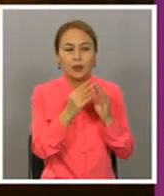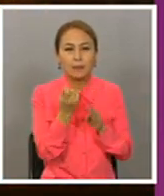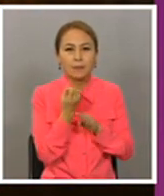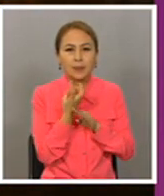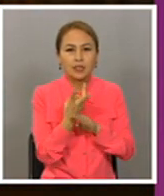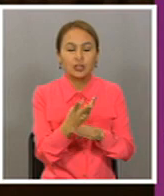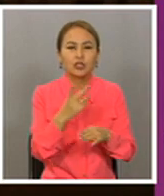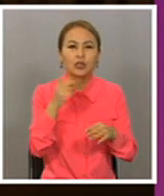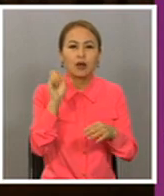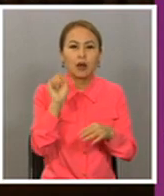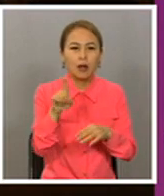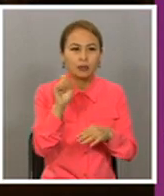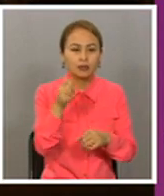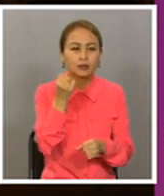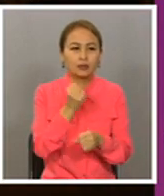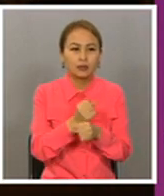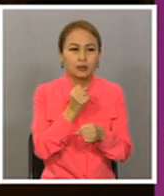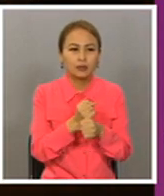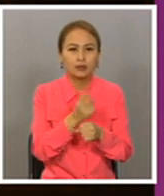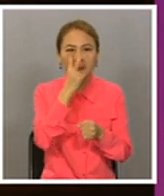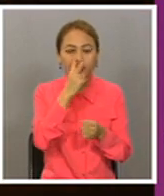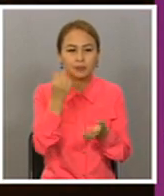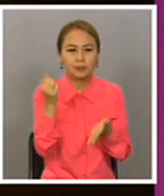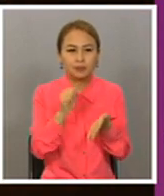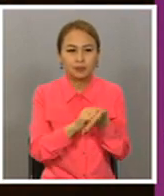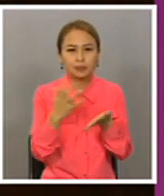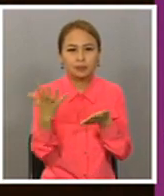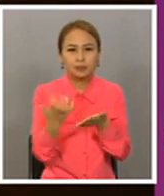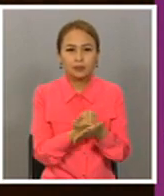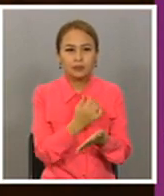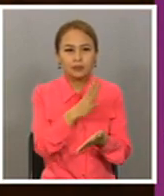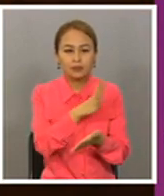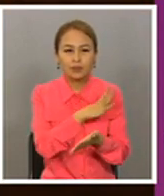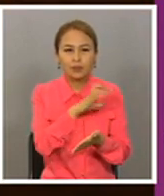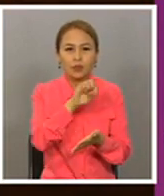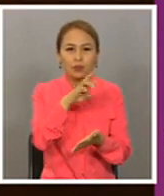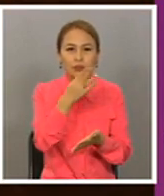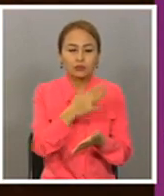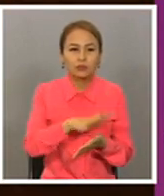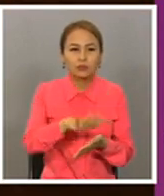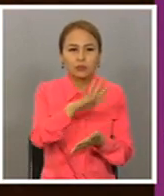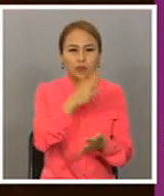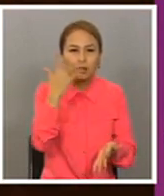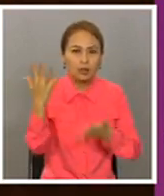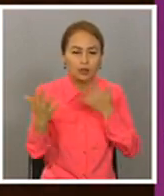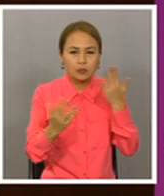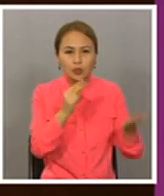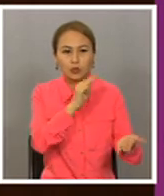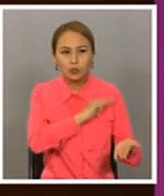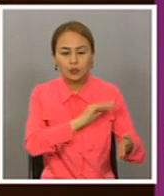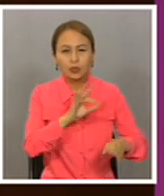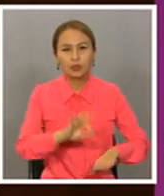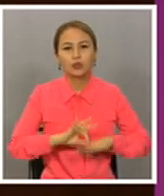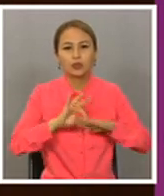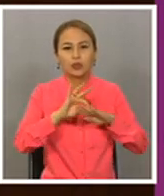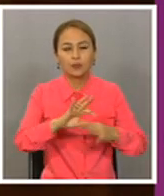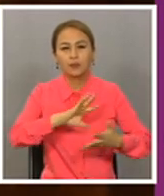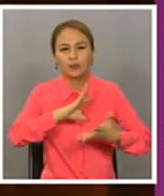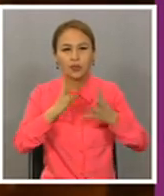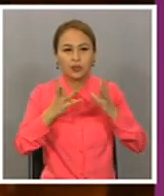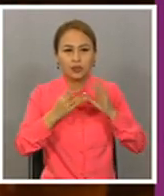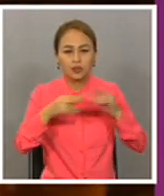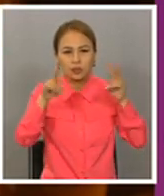киімді билеушілерінің мүрдесін тапты. Алтайда қазба жұмыстарын жүргізіп, нәтижесін